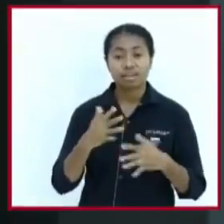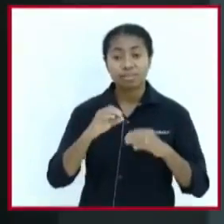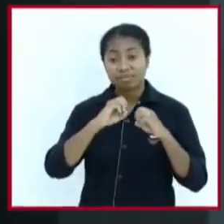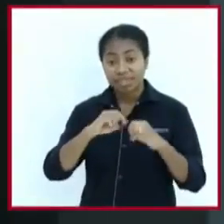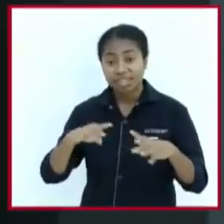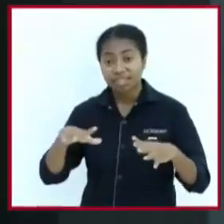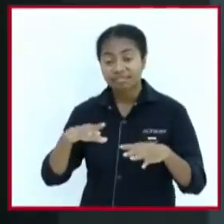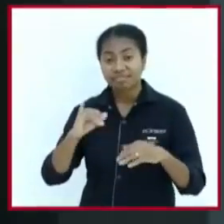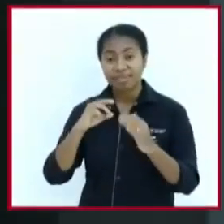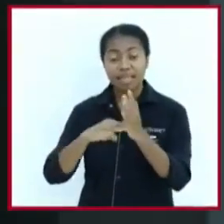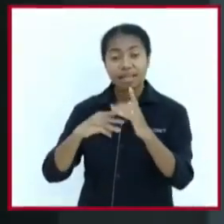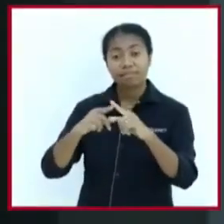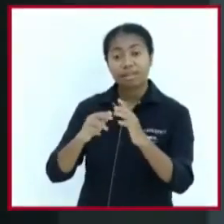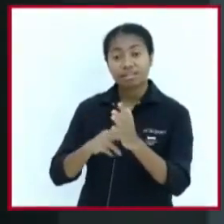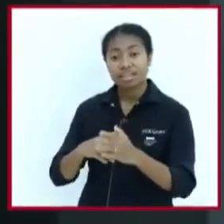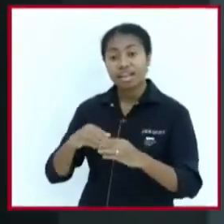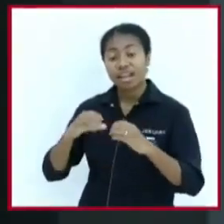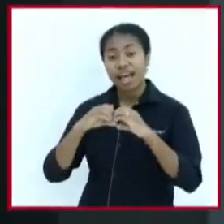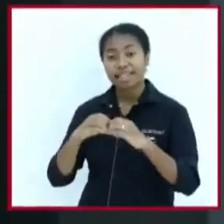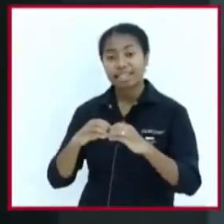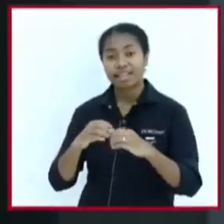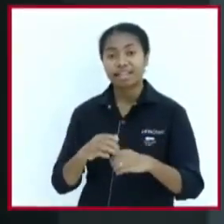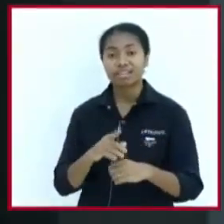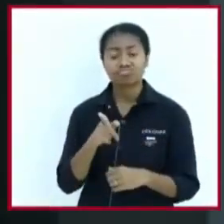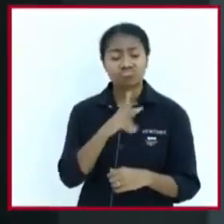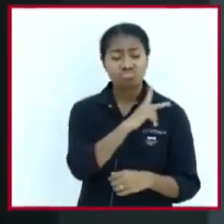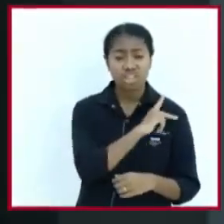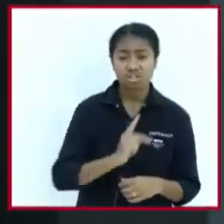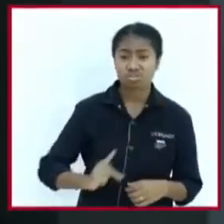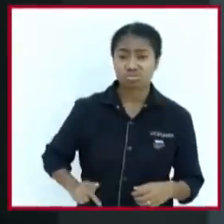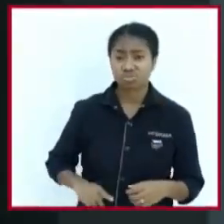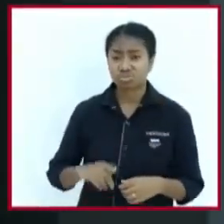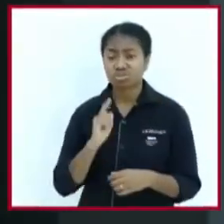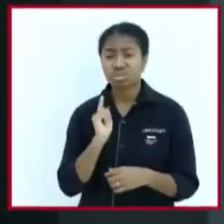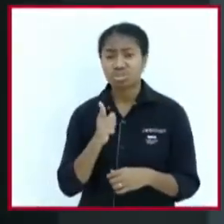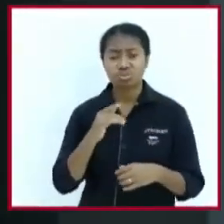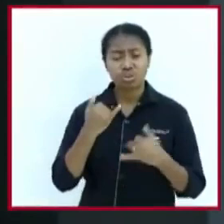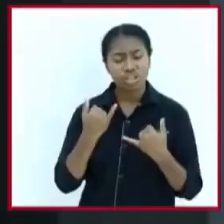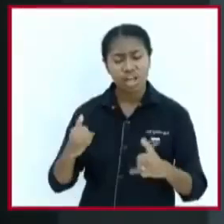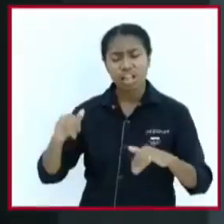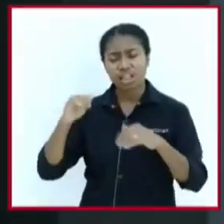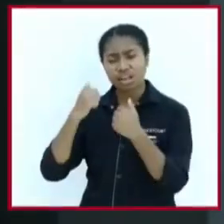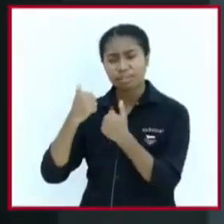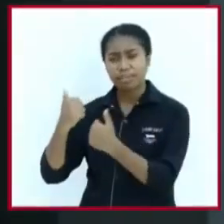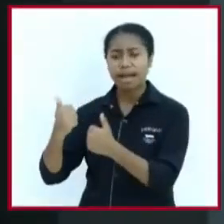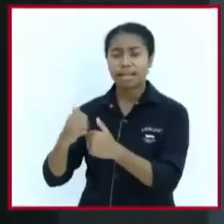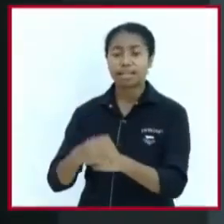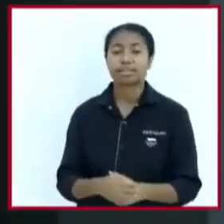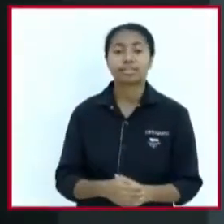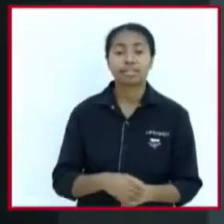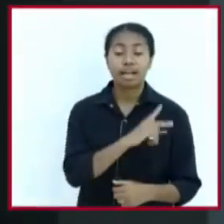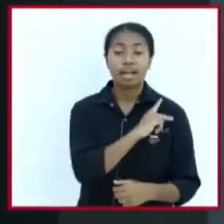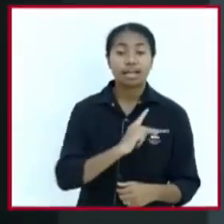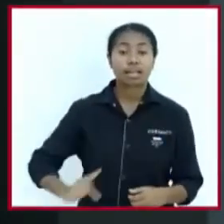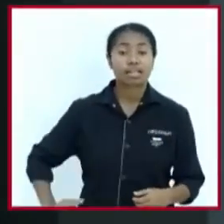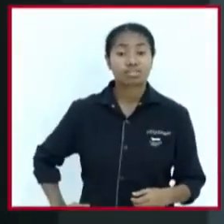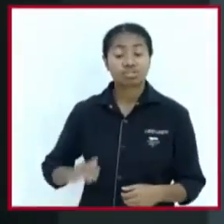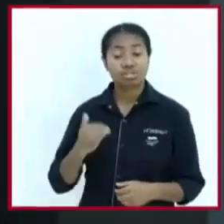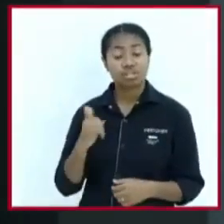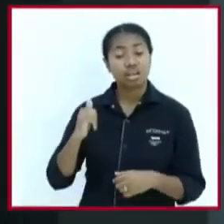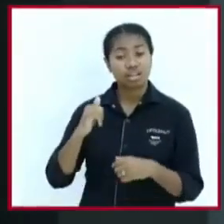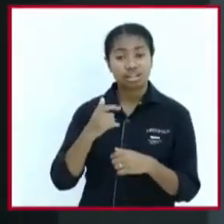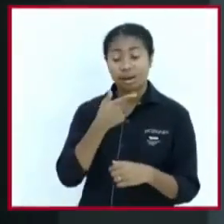cliche is the best Kristus yang terbaik Kristus yang